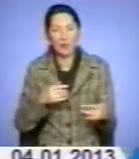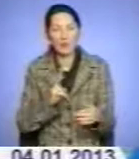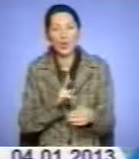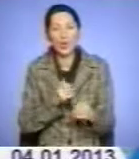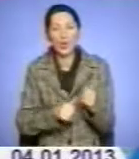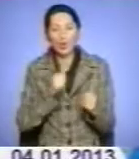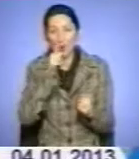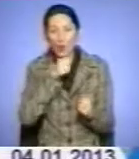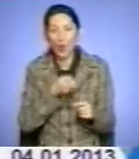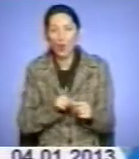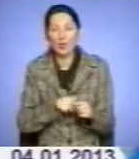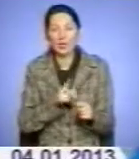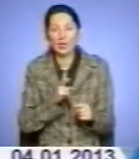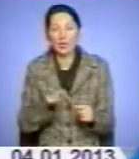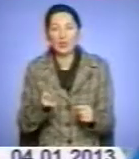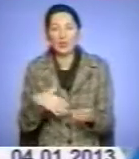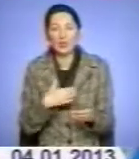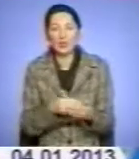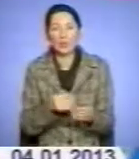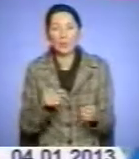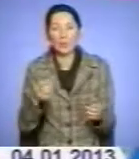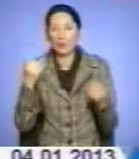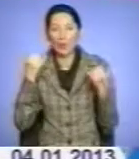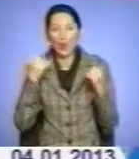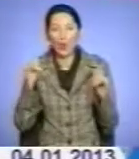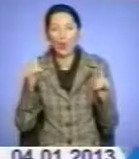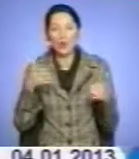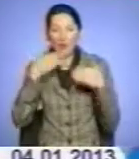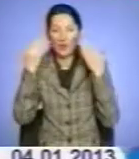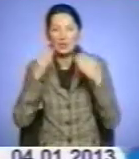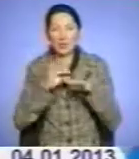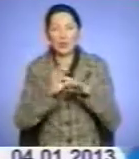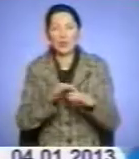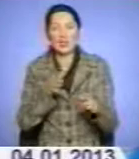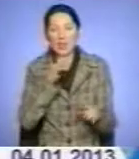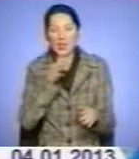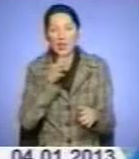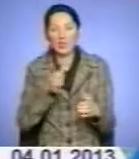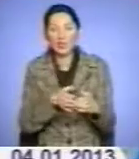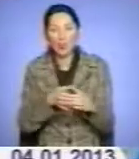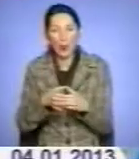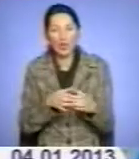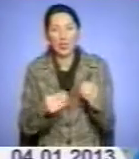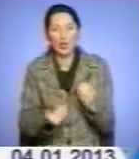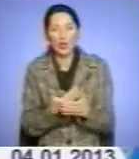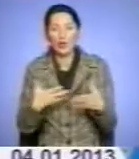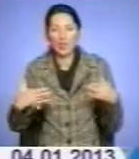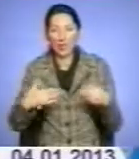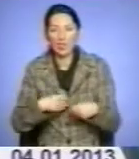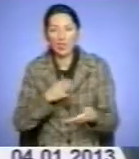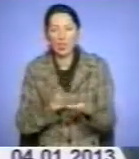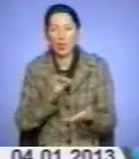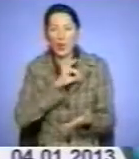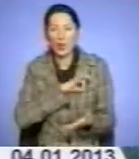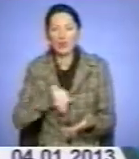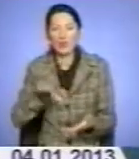кожного року це якісь там свої пригоди, завжди цікаво, весело проведений час, компанія, там якісь нові враження. Ну, відповідно, є користь, тому що всі виручені